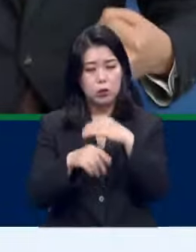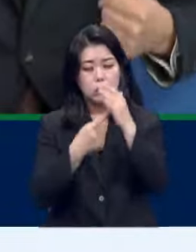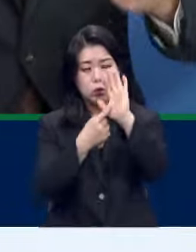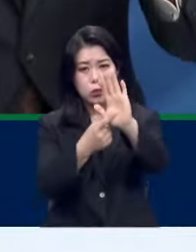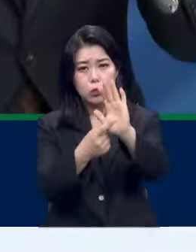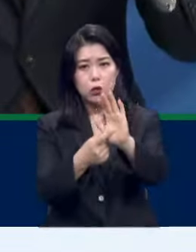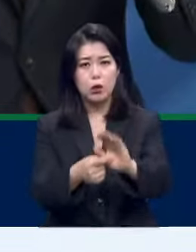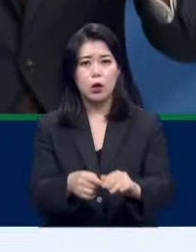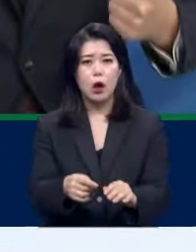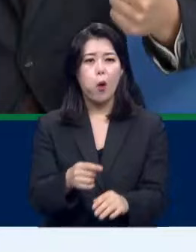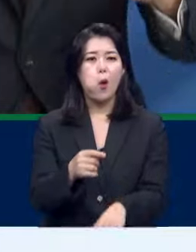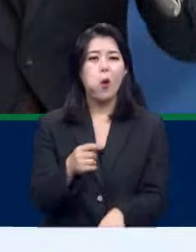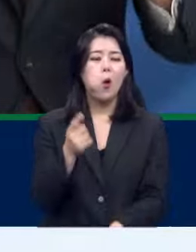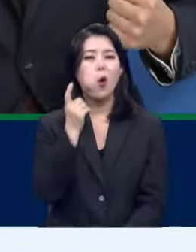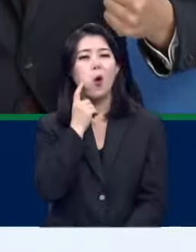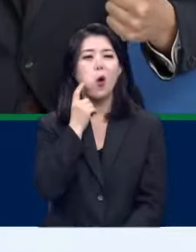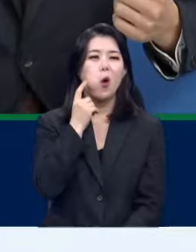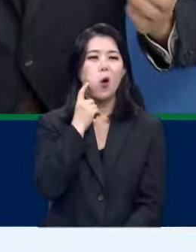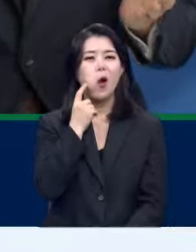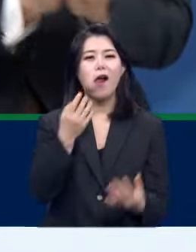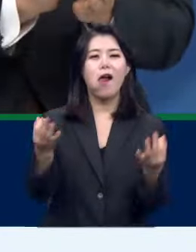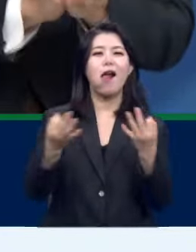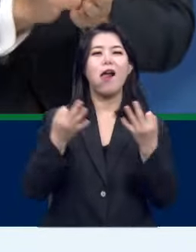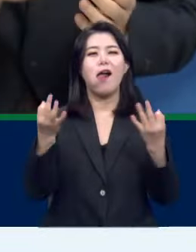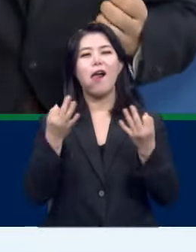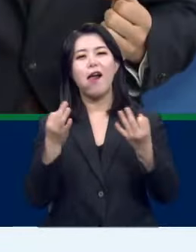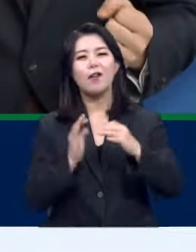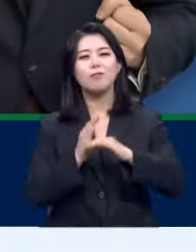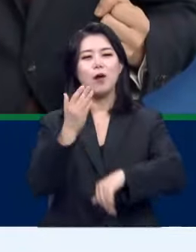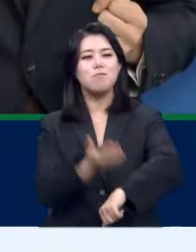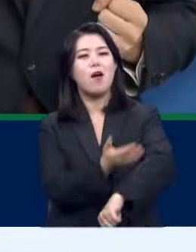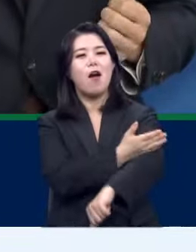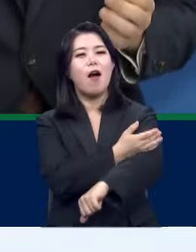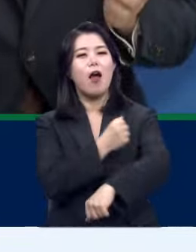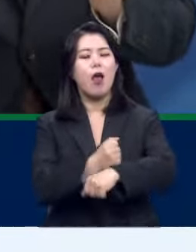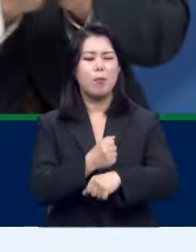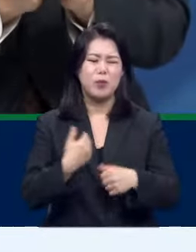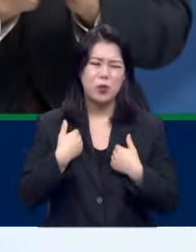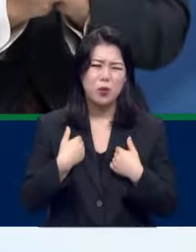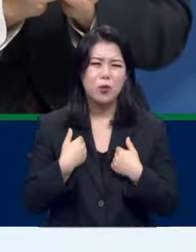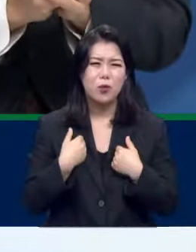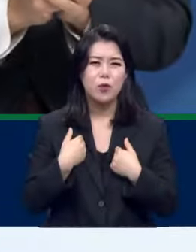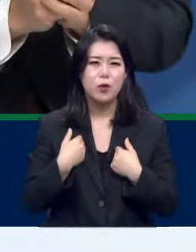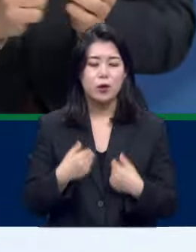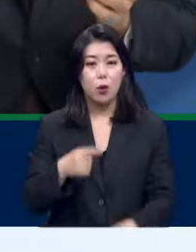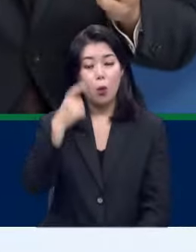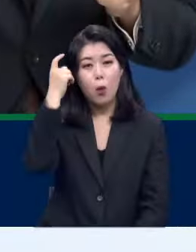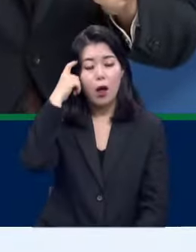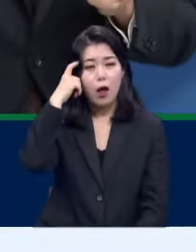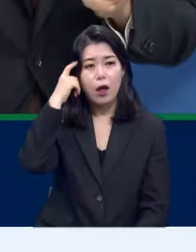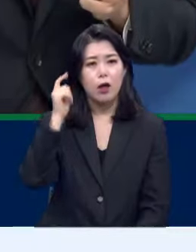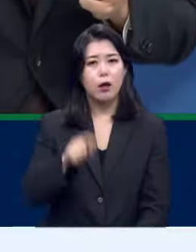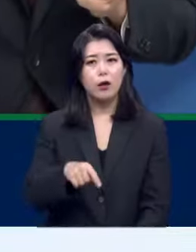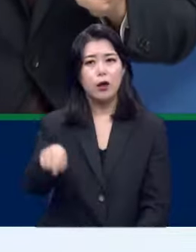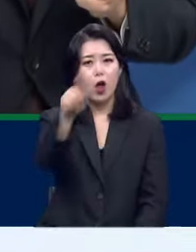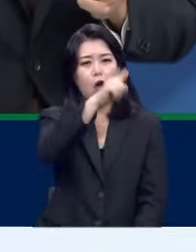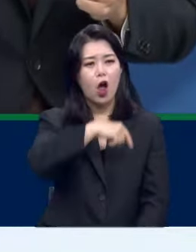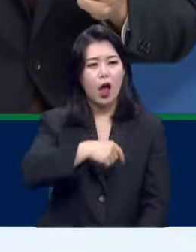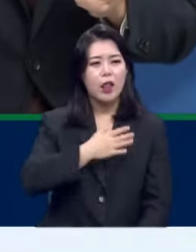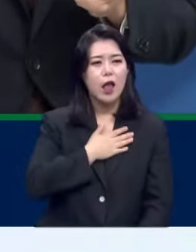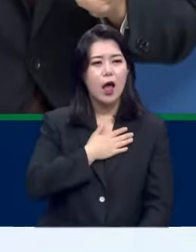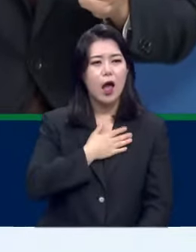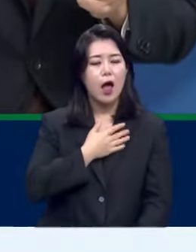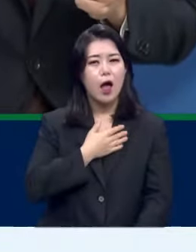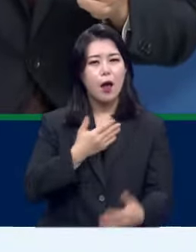했느냐 그럼 허풍을 떨어야 될 이유가 있기 때문에이 녹치 내용 들려 주지 않았겠습니까 그럼 왜 허풍을 떨어야 되느냐이 사람들로부터 얻어야 될게